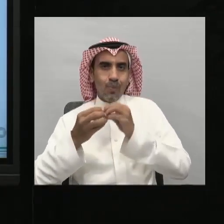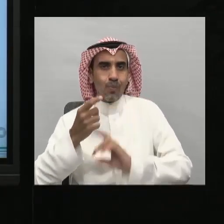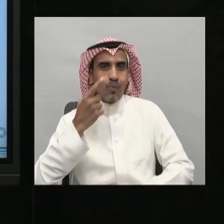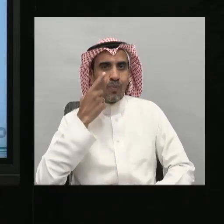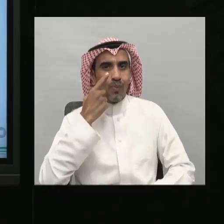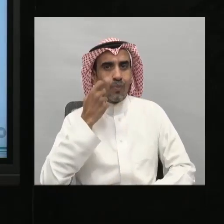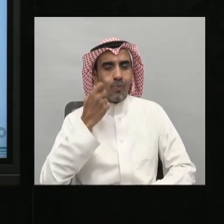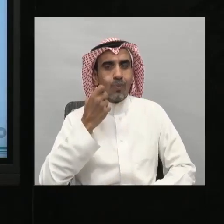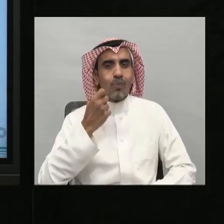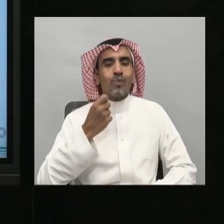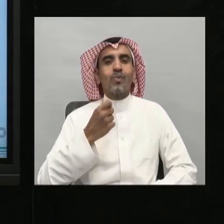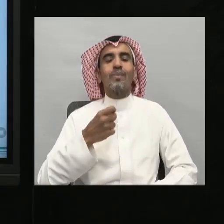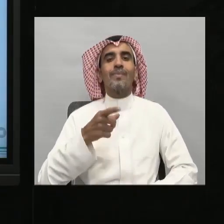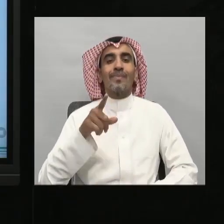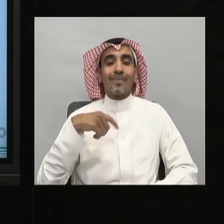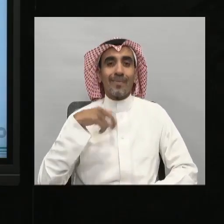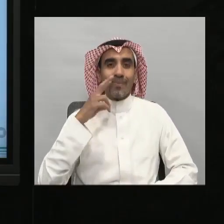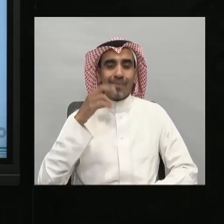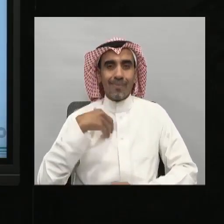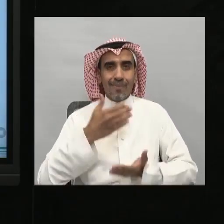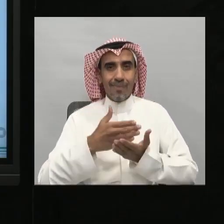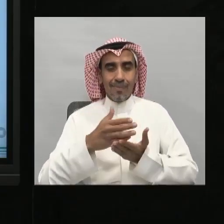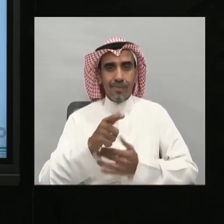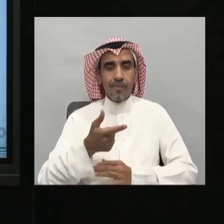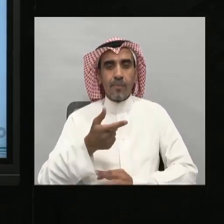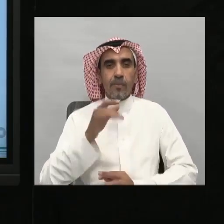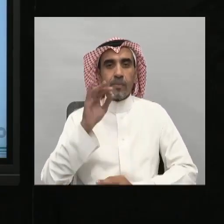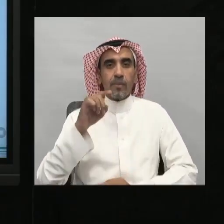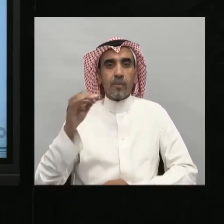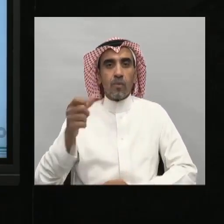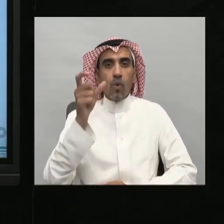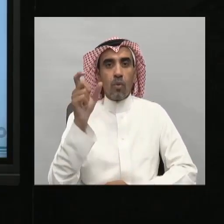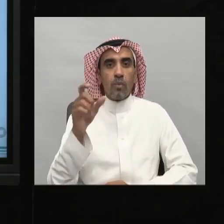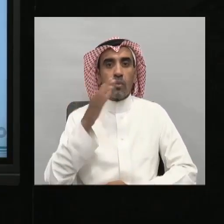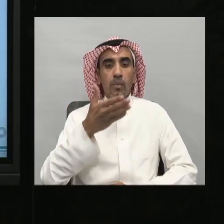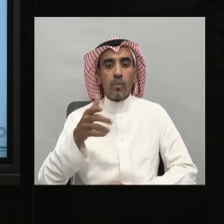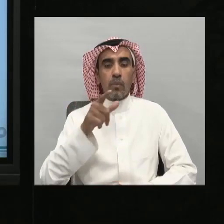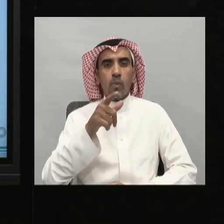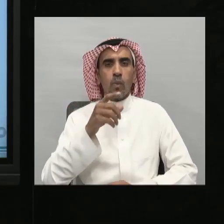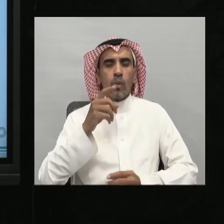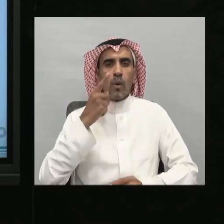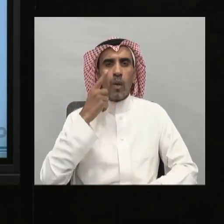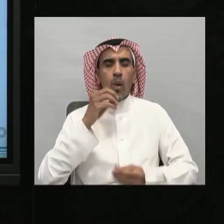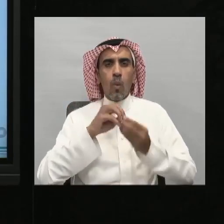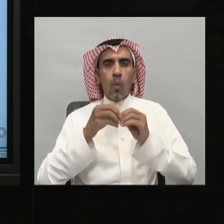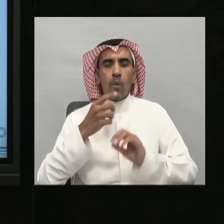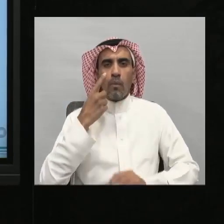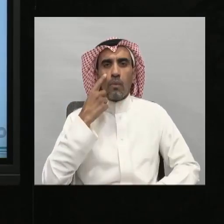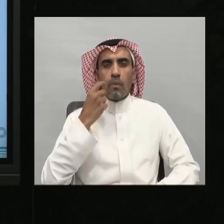ماذا؟ المرجانية. كما ذكرنا قبل قليل أن مرجان البحر لديه ألوان زاهية، تساهم